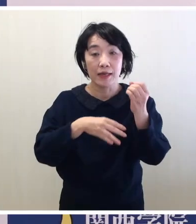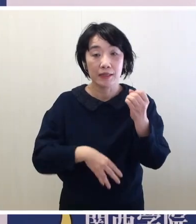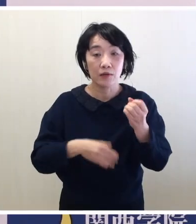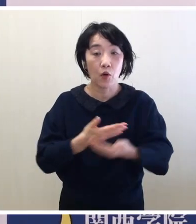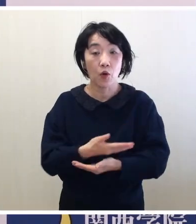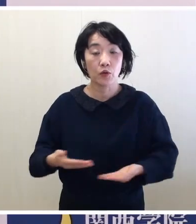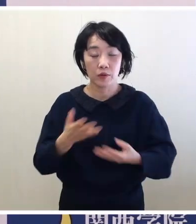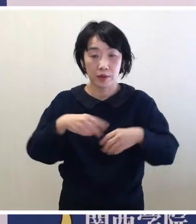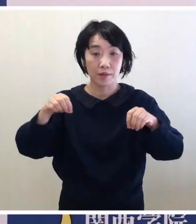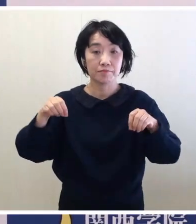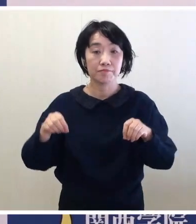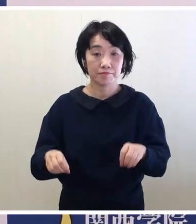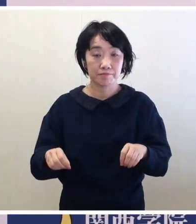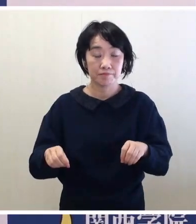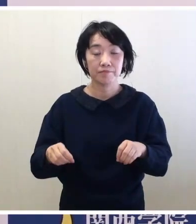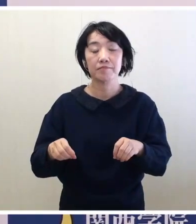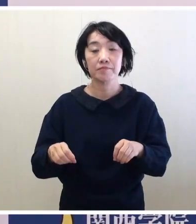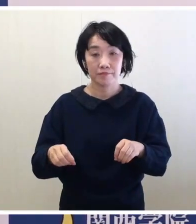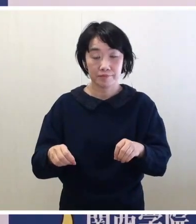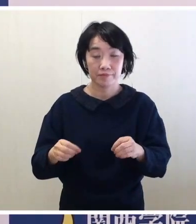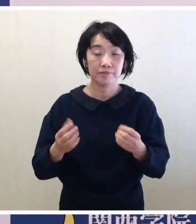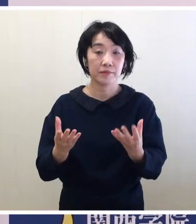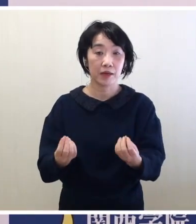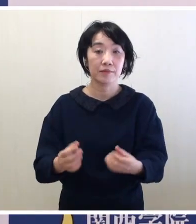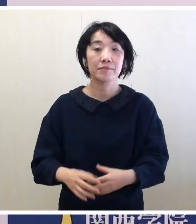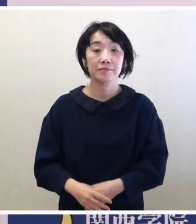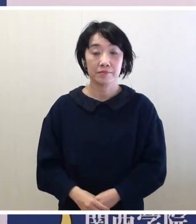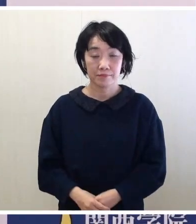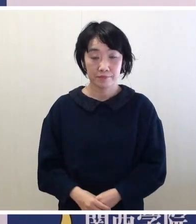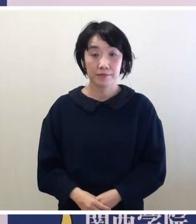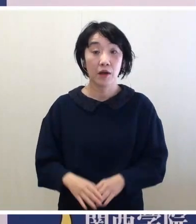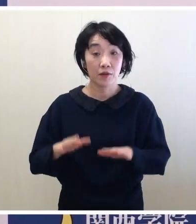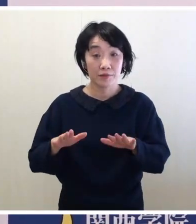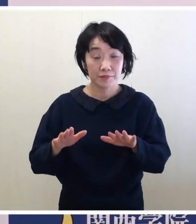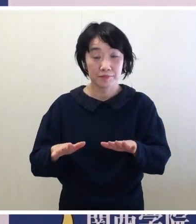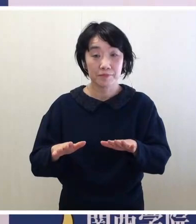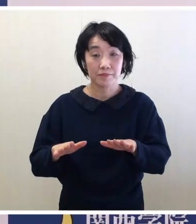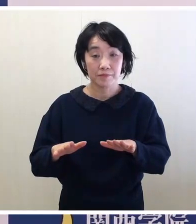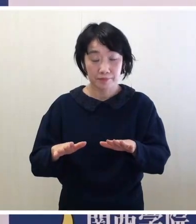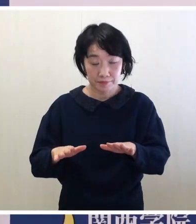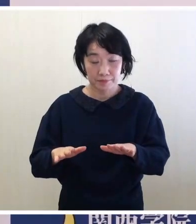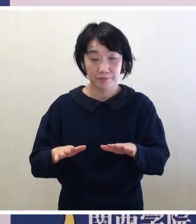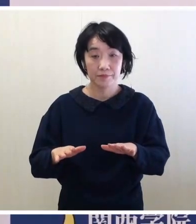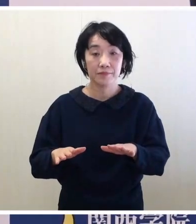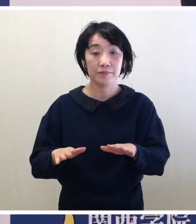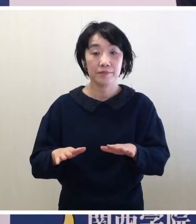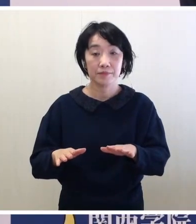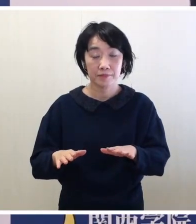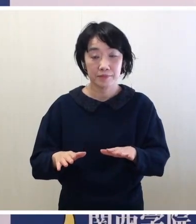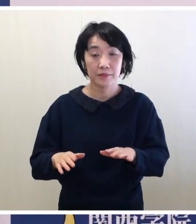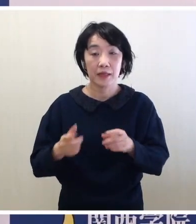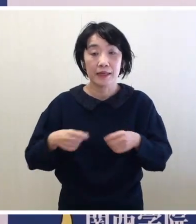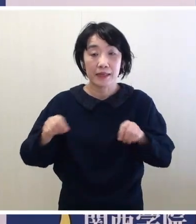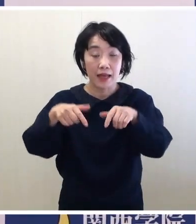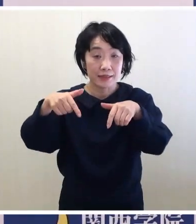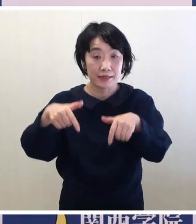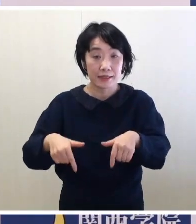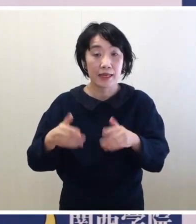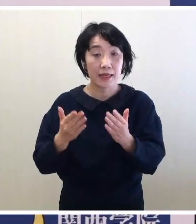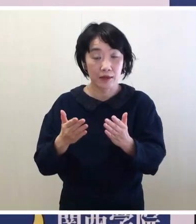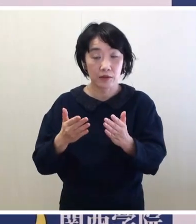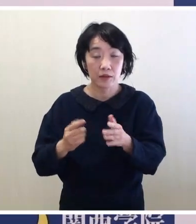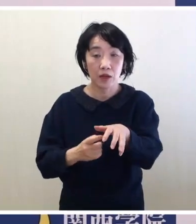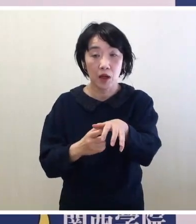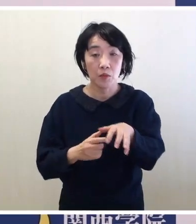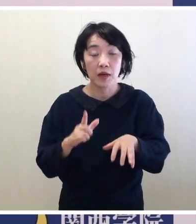における基本協定を締結をすることとなりました。本日は学校法人